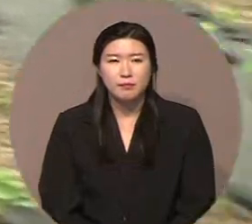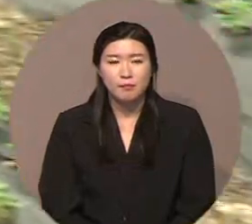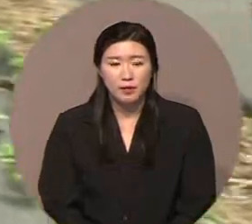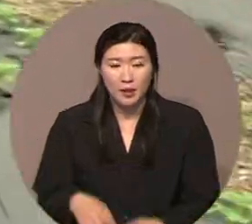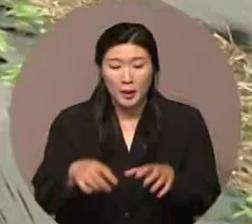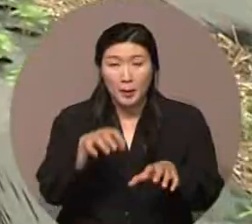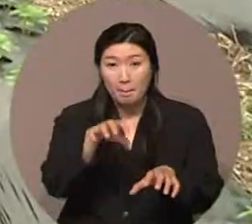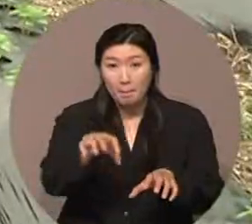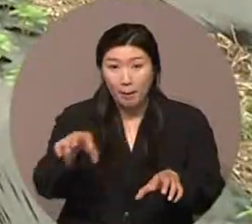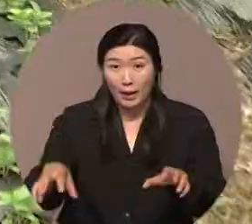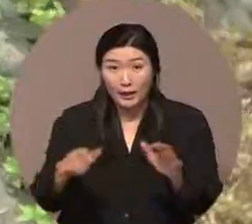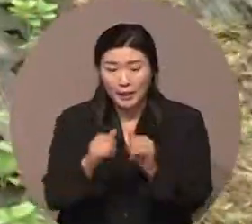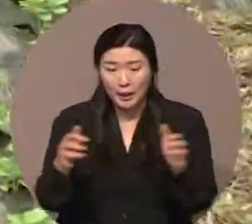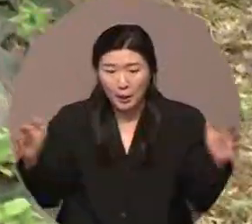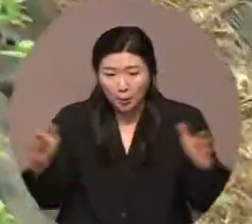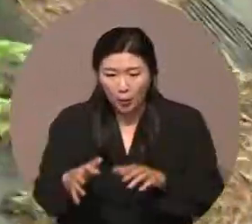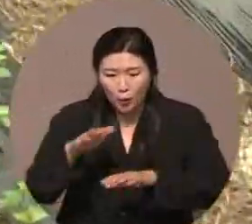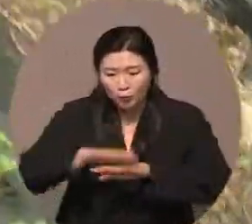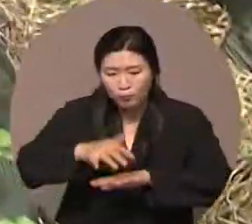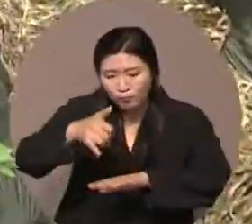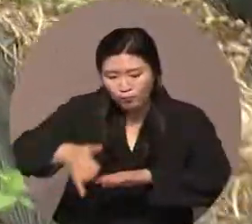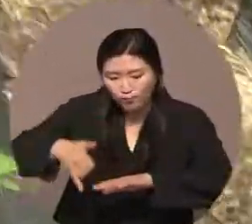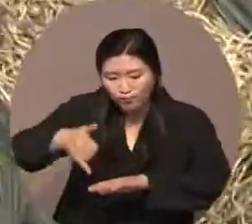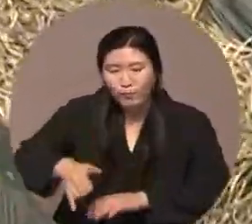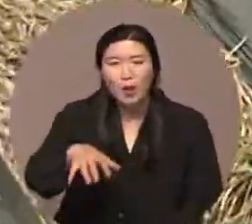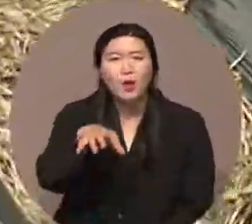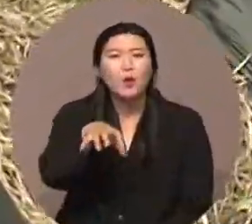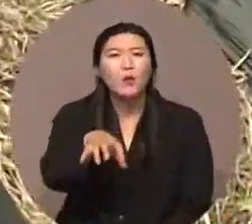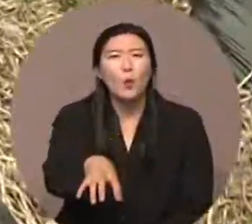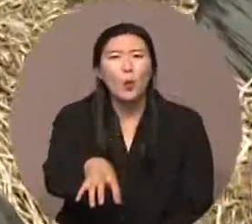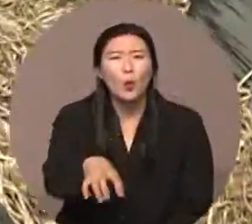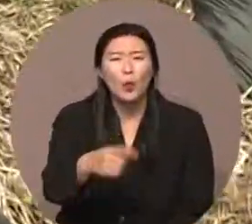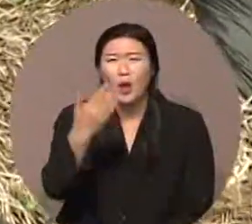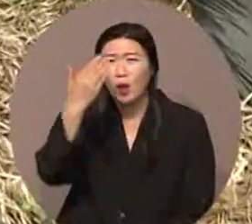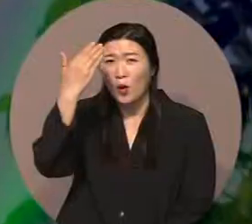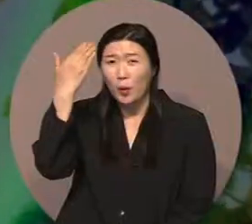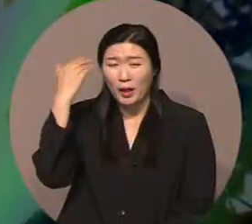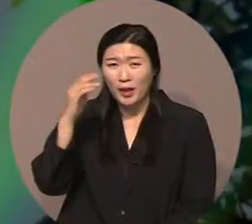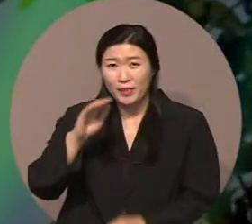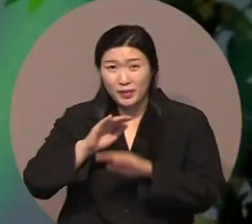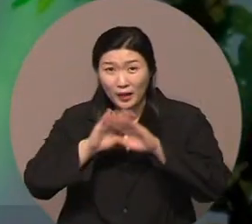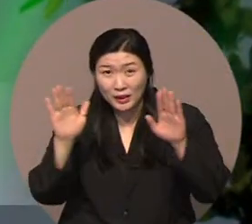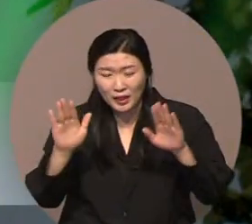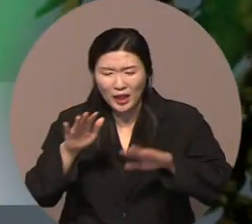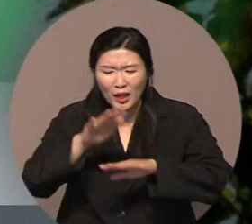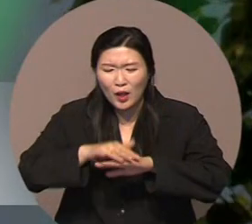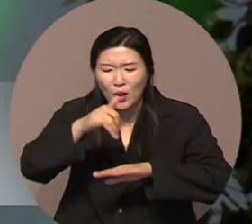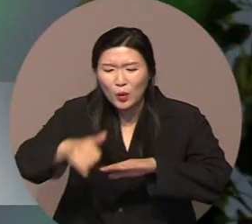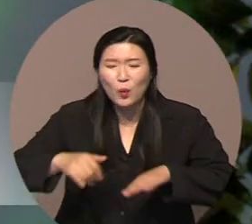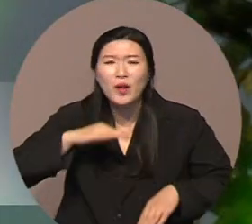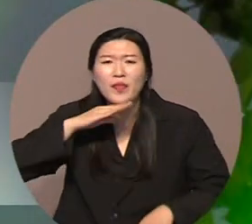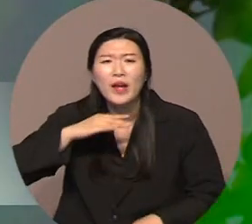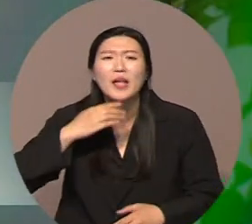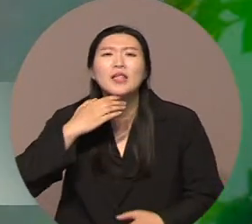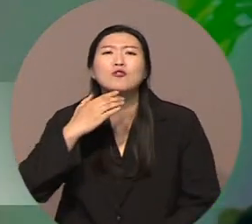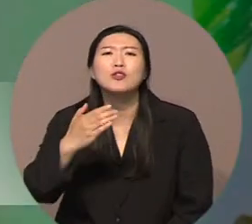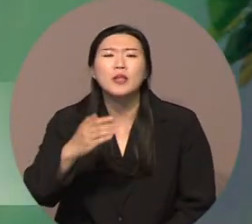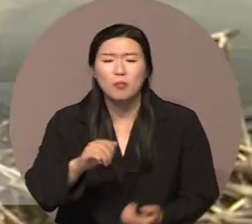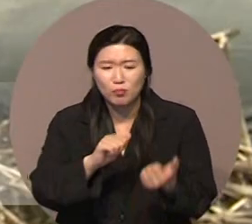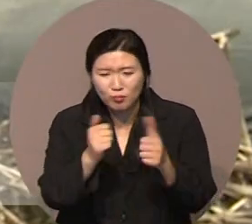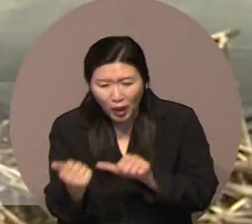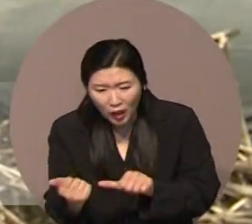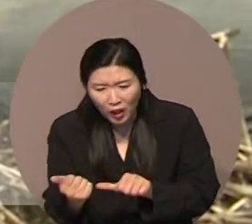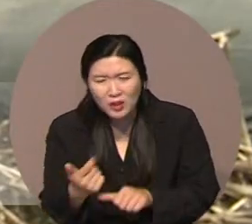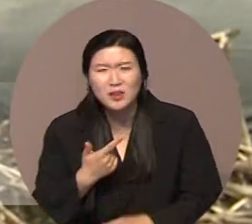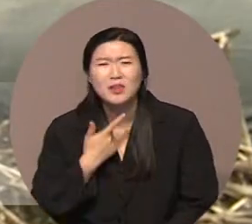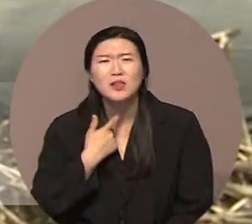마을 주민들이 소일거리 삼아 일구는 텃밭입니다. 지난 주말 한낮에 이곳에서 일하던 90살 노인이 숨진 채